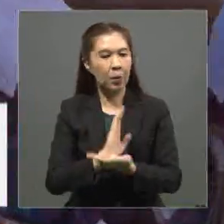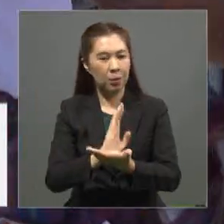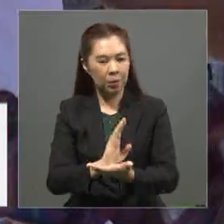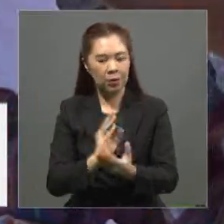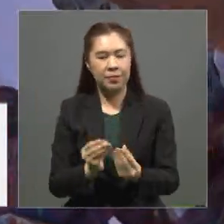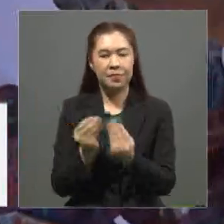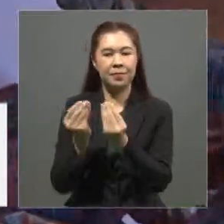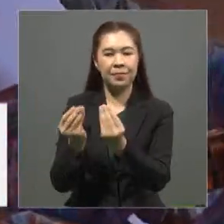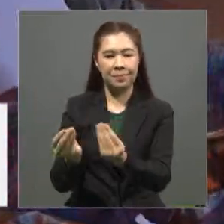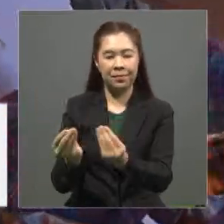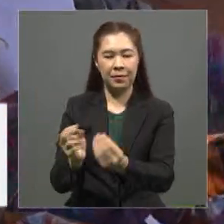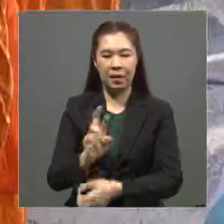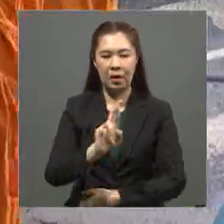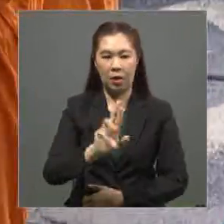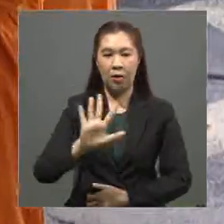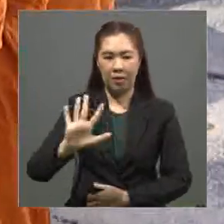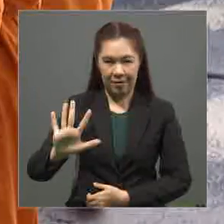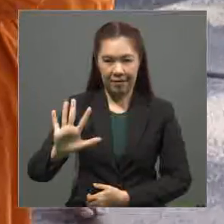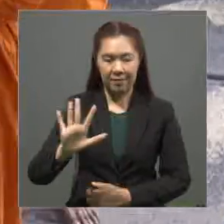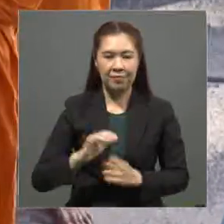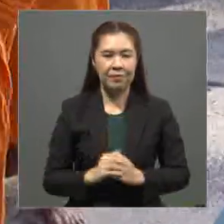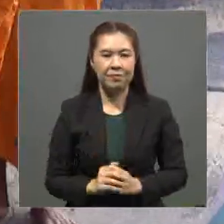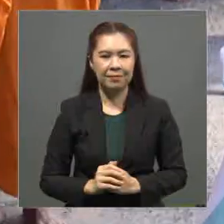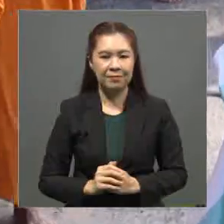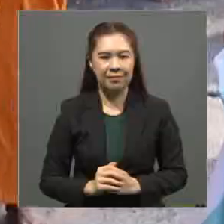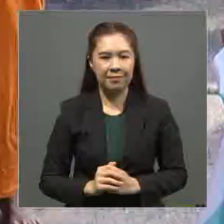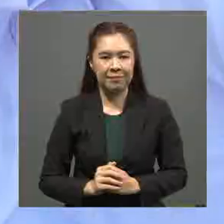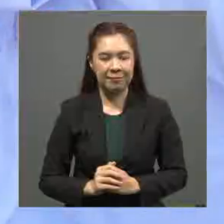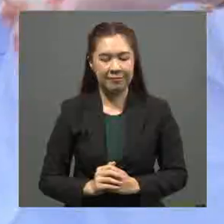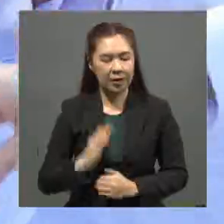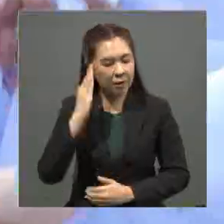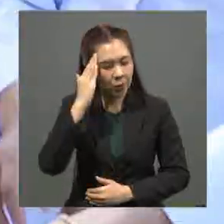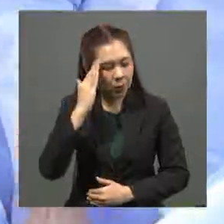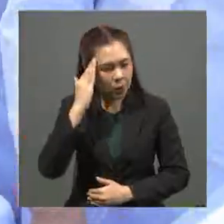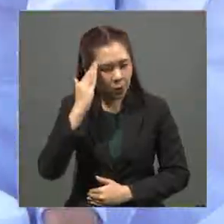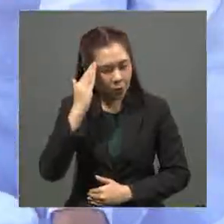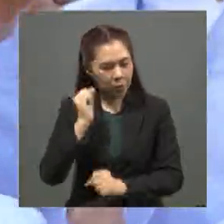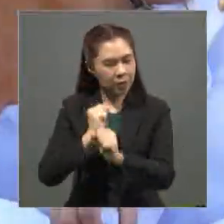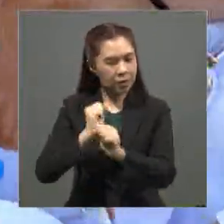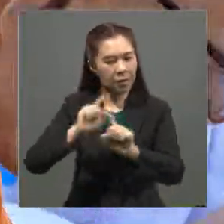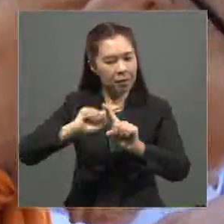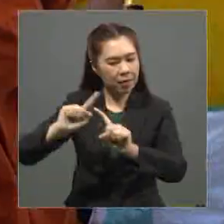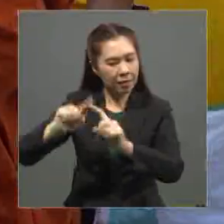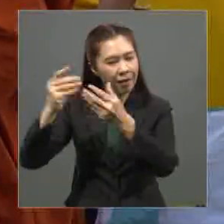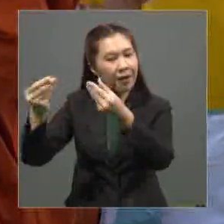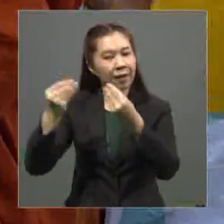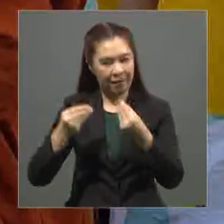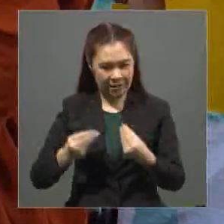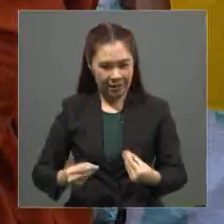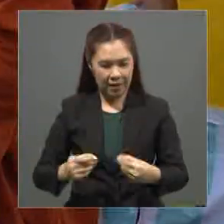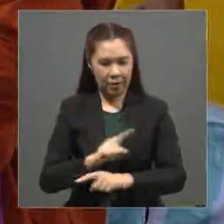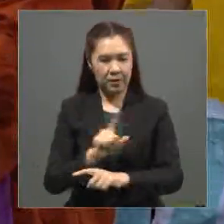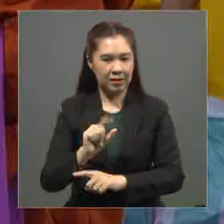บาทสมเด็จพระจุลจอมเกล้าเจ้าอยู่หัวรัชกาลที่ 5และน้อมรำลึกถึงพระมหากรุณาธิคุณเนื่องในวันปิยมหาราช